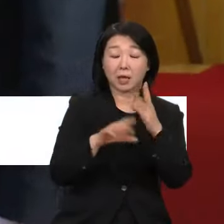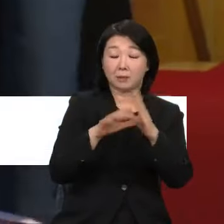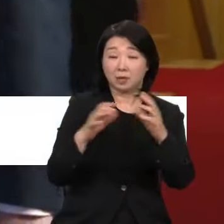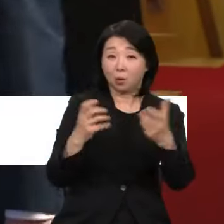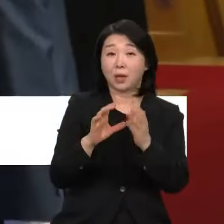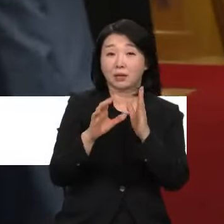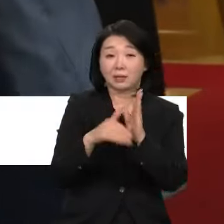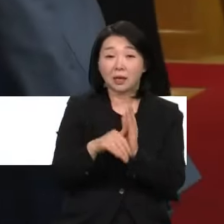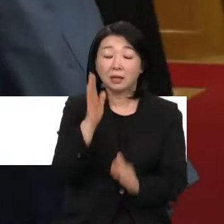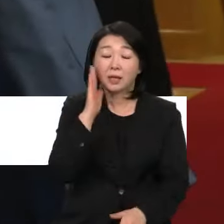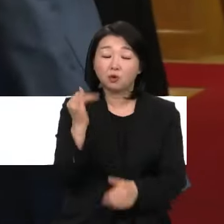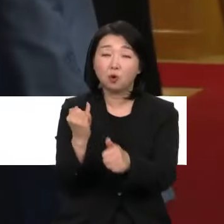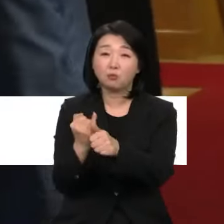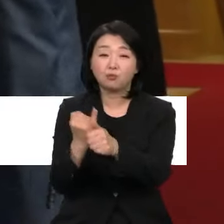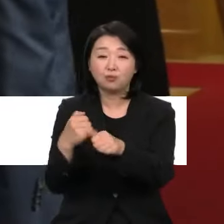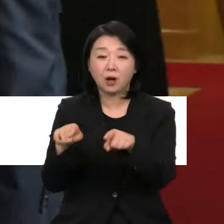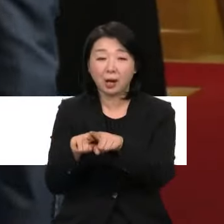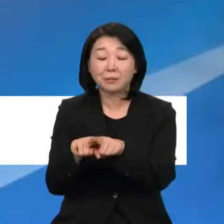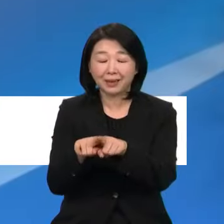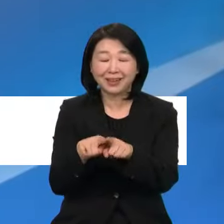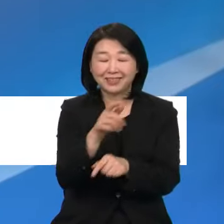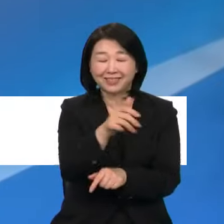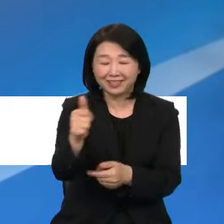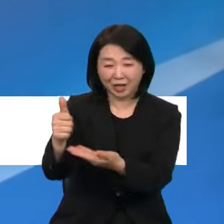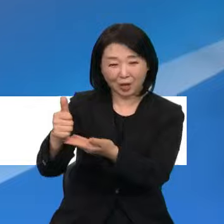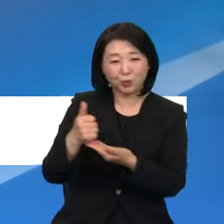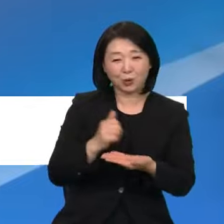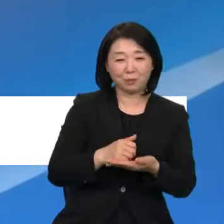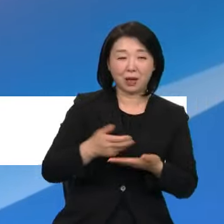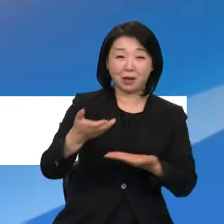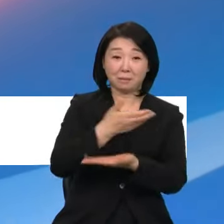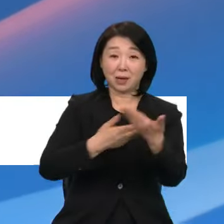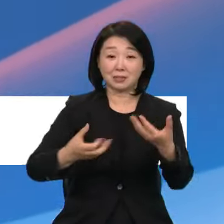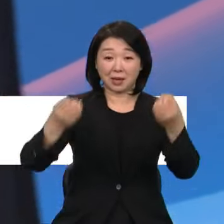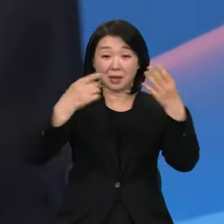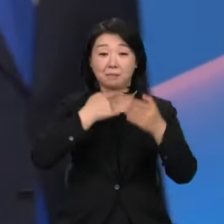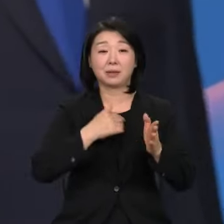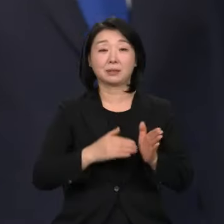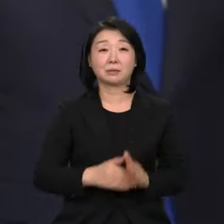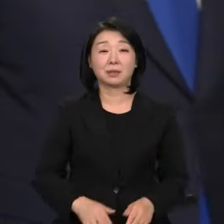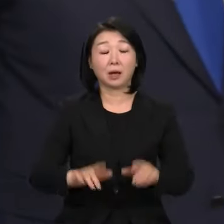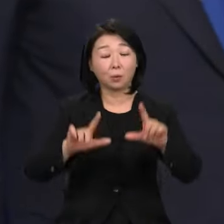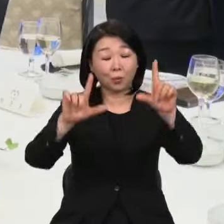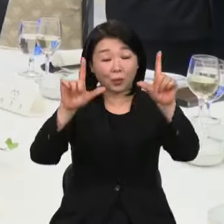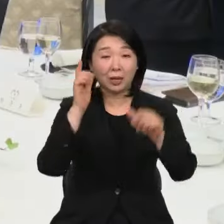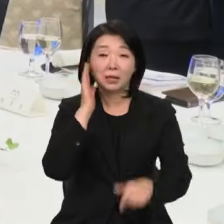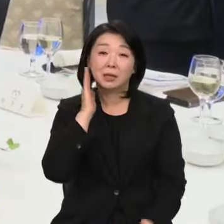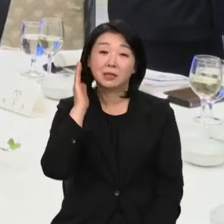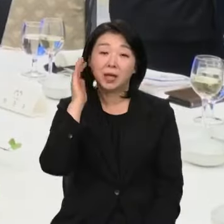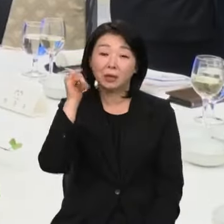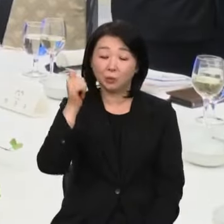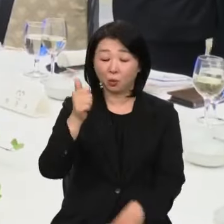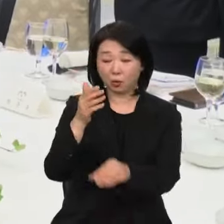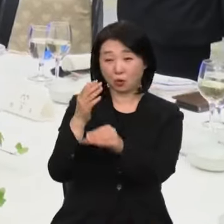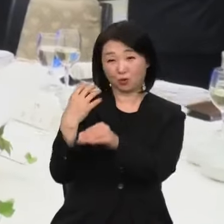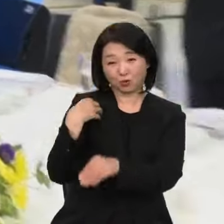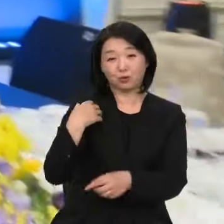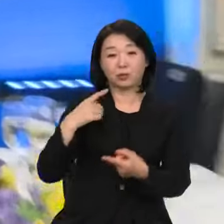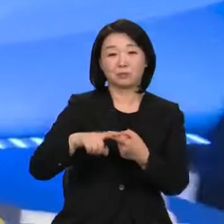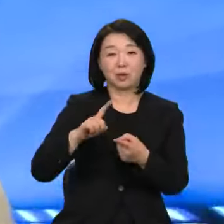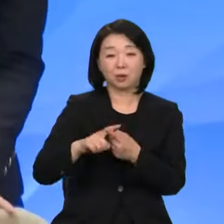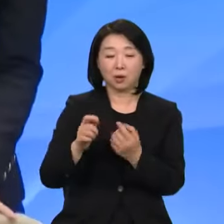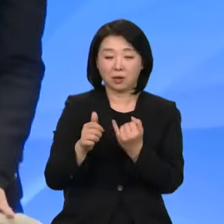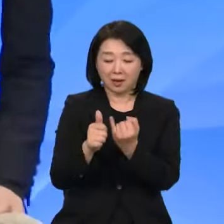때는 대통령 부부가 공관장들을 초청해 만찬을 열었습니다. 올해도 대통령 주재 만찬에 김